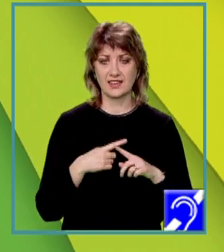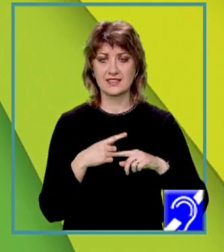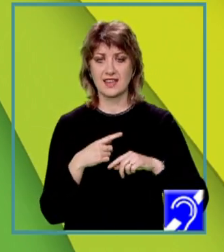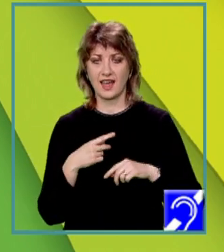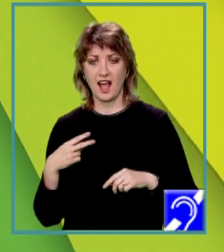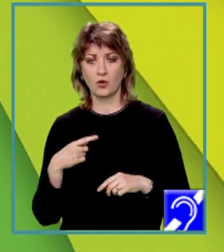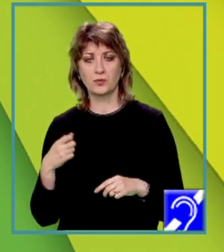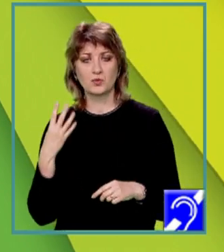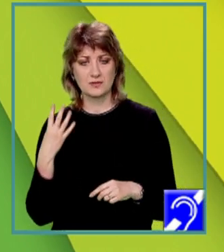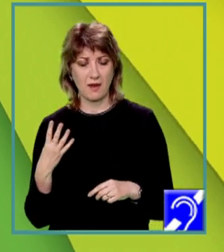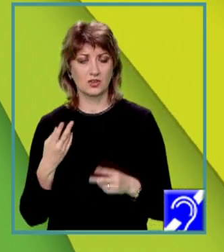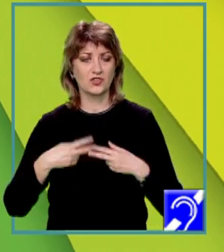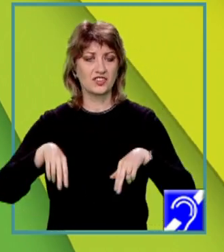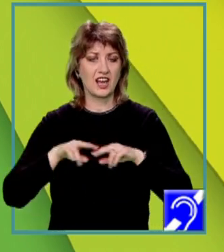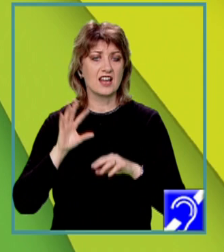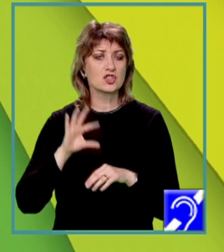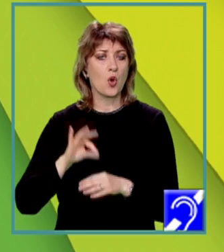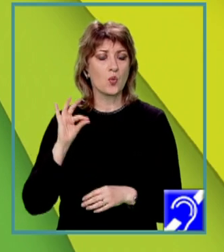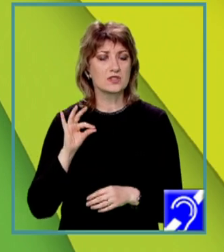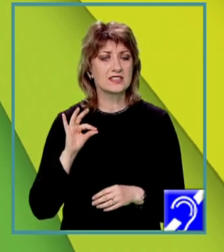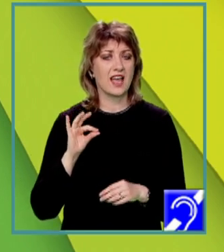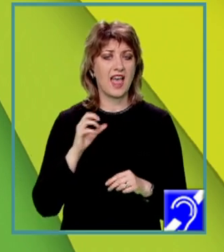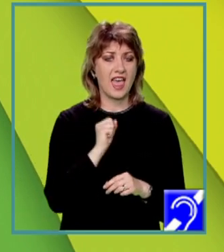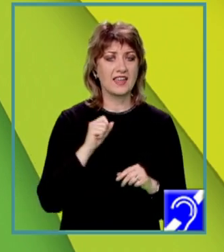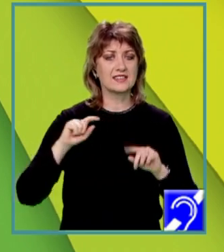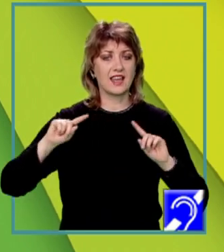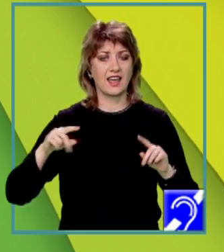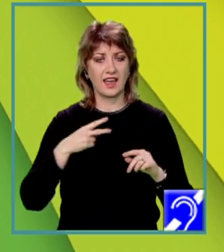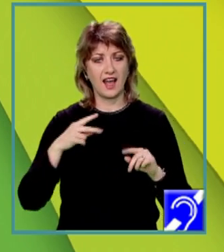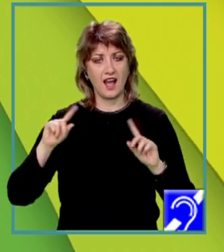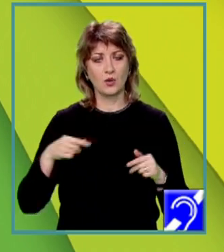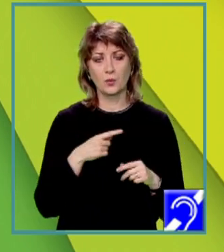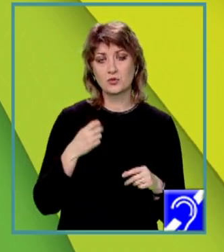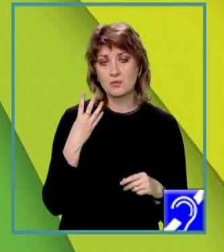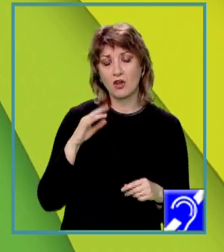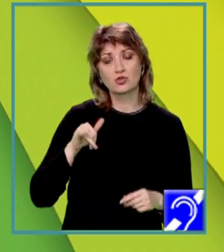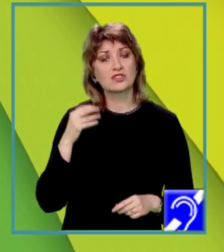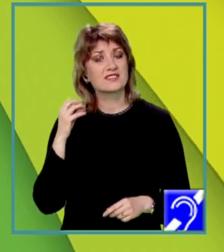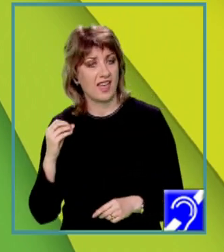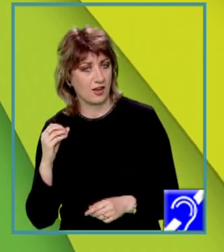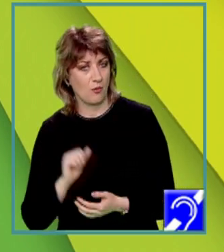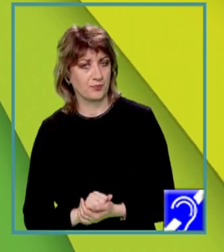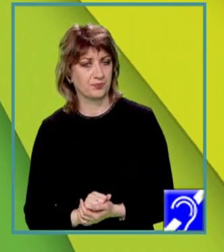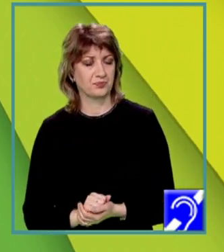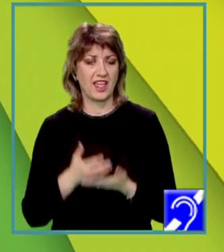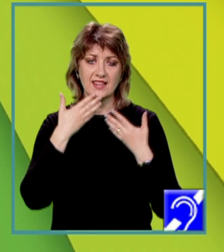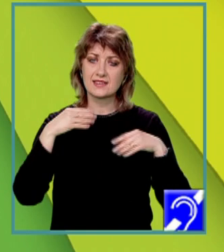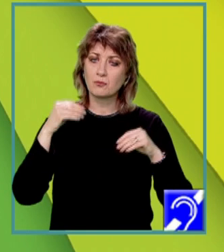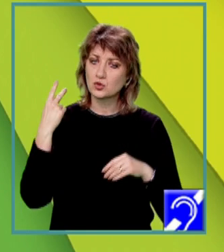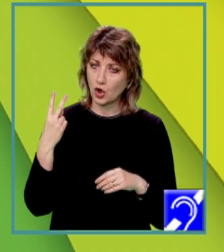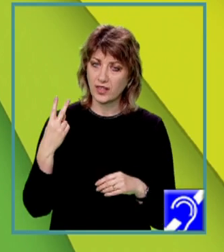4 și obținem pe final soluția este egal cu minus 4 și zero exemplu la al doilea